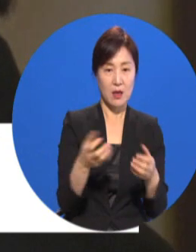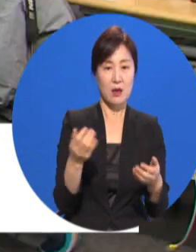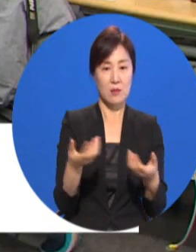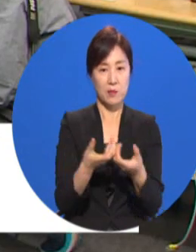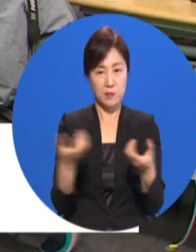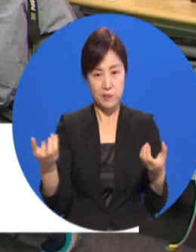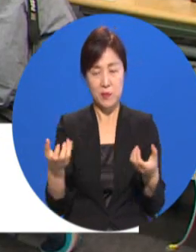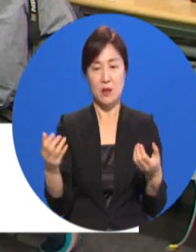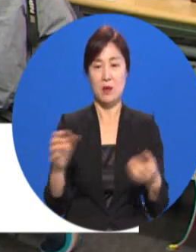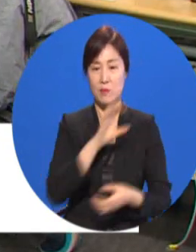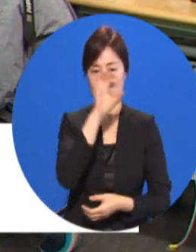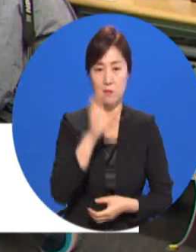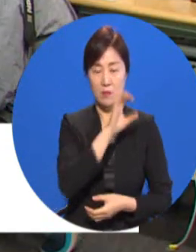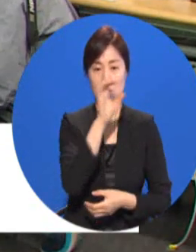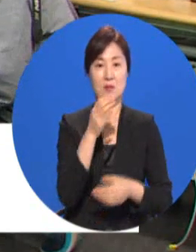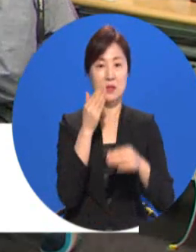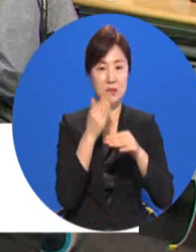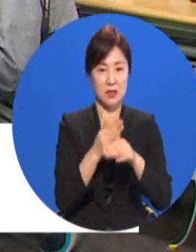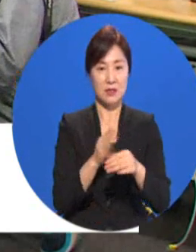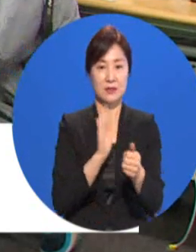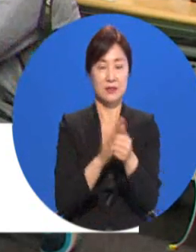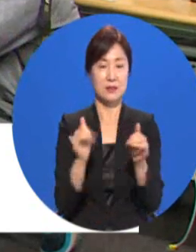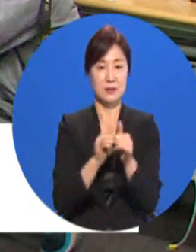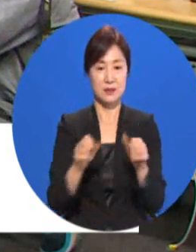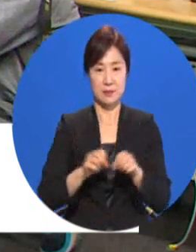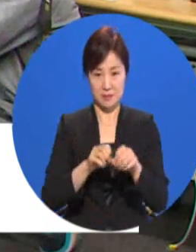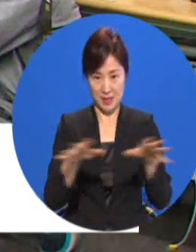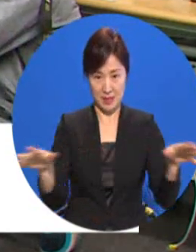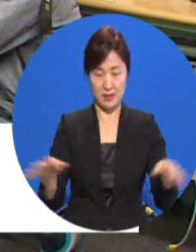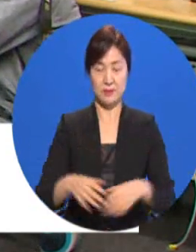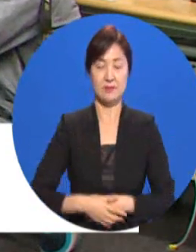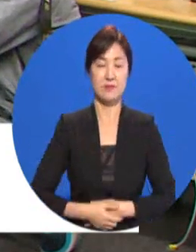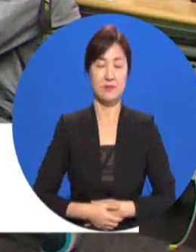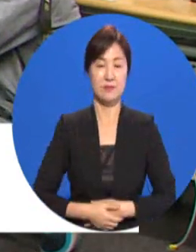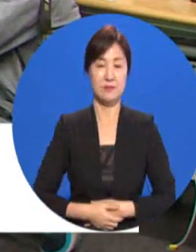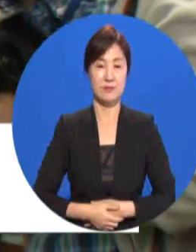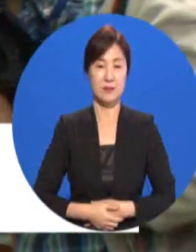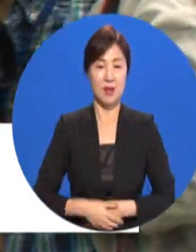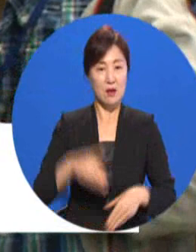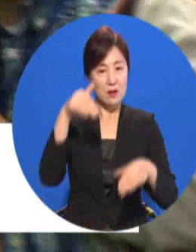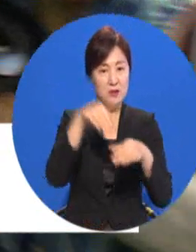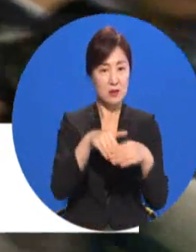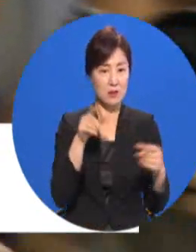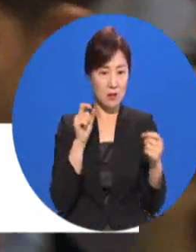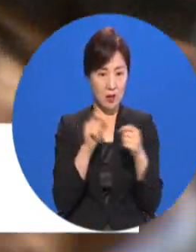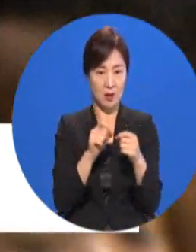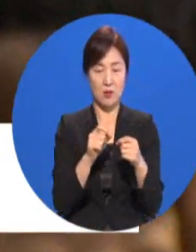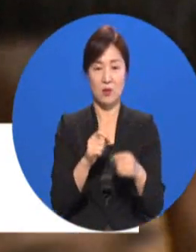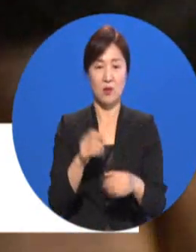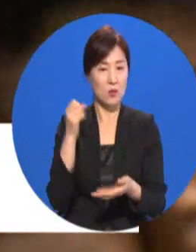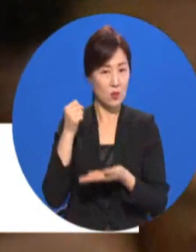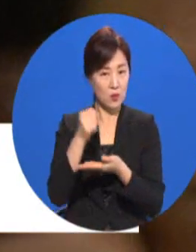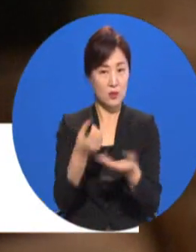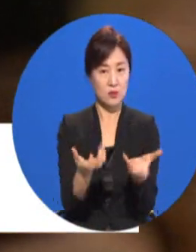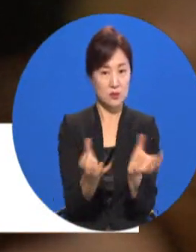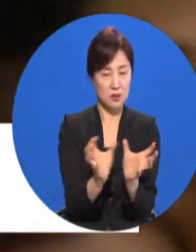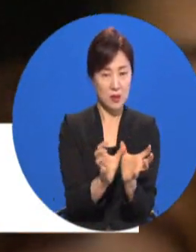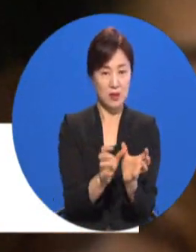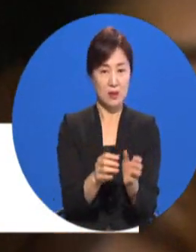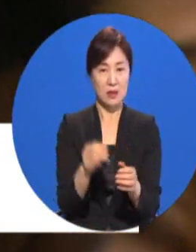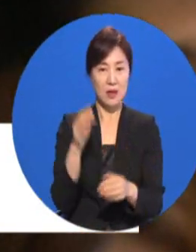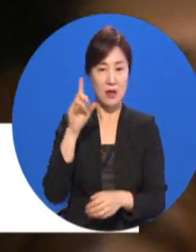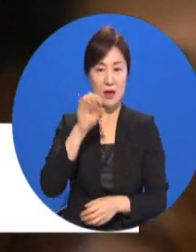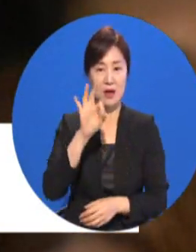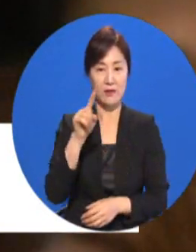지층이 분산 되거나 이탈한 상태이다 총선을 앞두고 중도 보수 세력이 추진하는 제 3지대 의 안 전 대표가